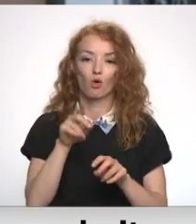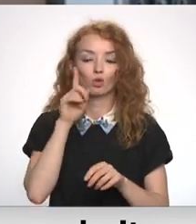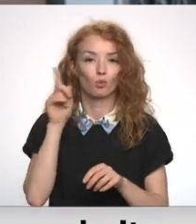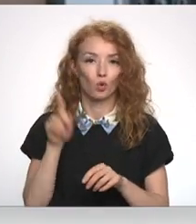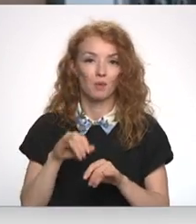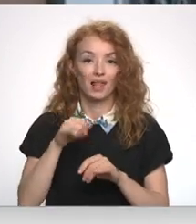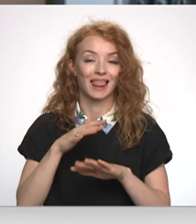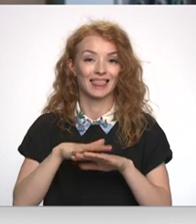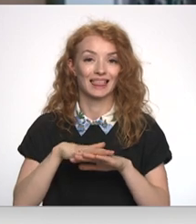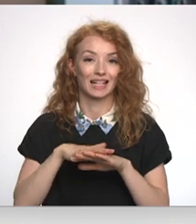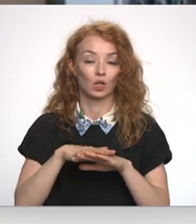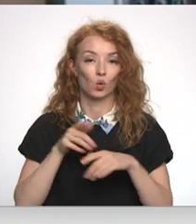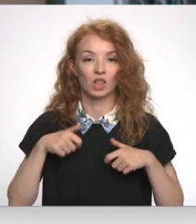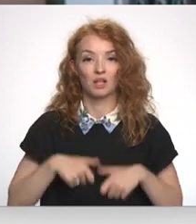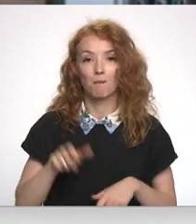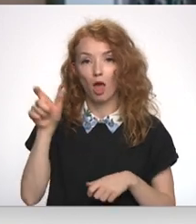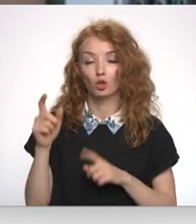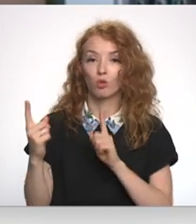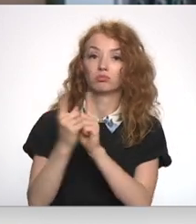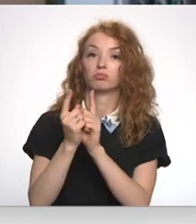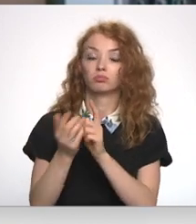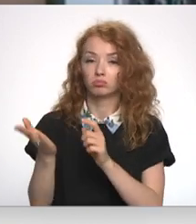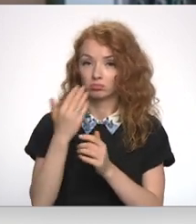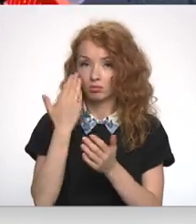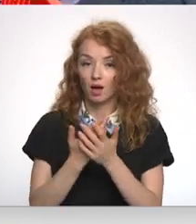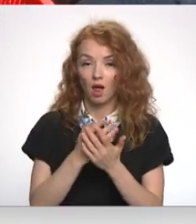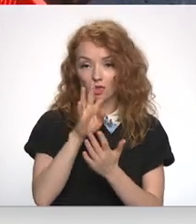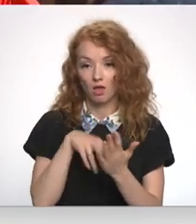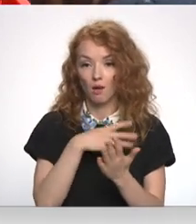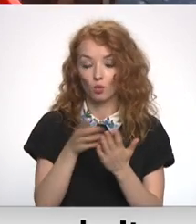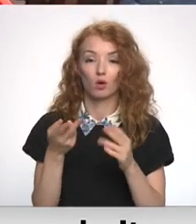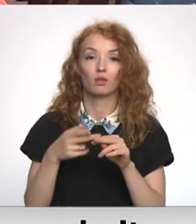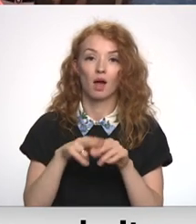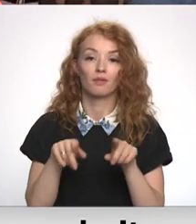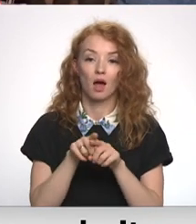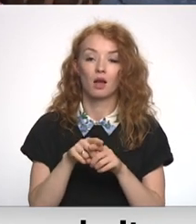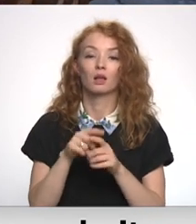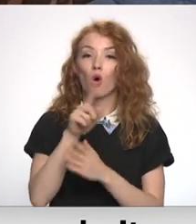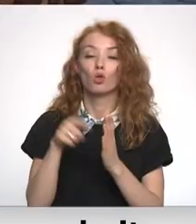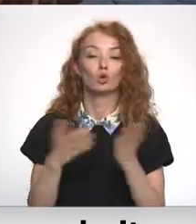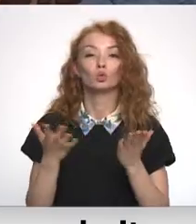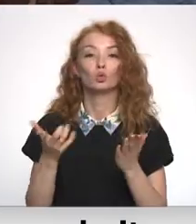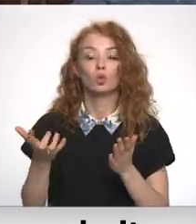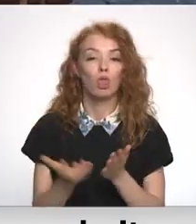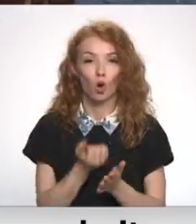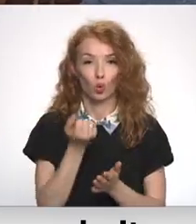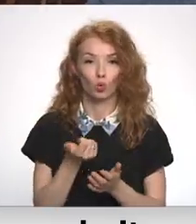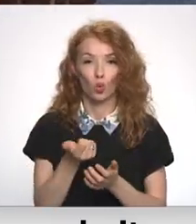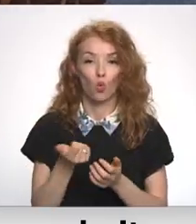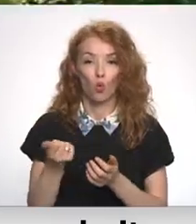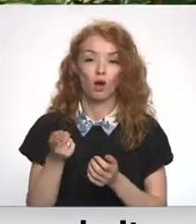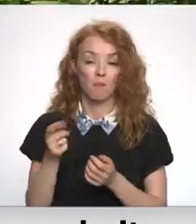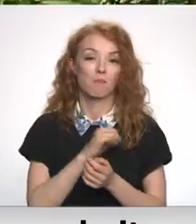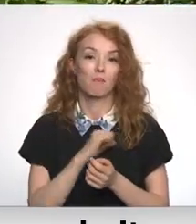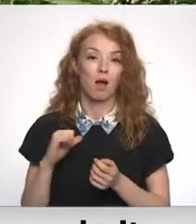protams, ja tirgū tātad inspektors prasīs uzrādīt ienākumus, protams, prasīs arī ogu izcelsmi uzrādīt, ka tātad šīs ogas ir